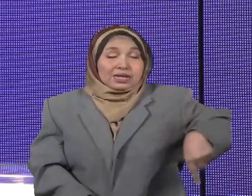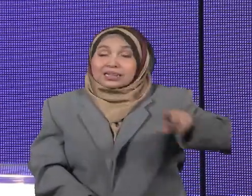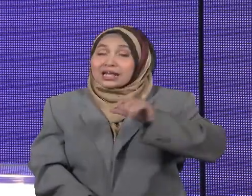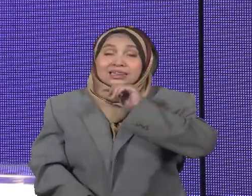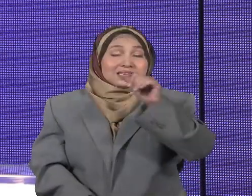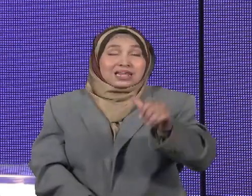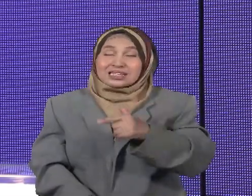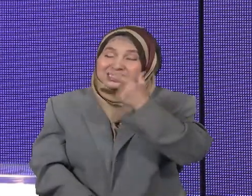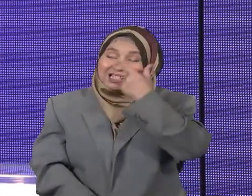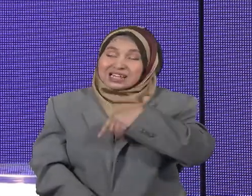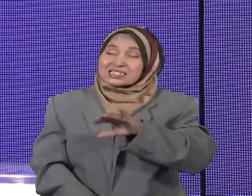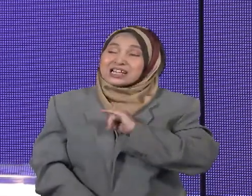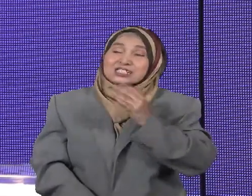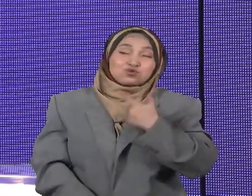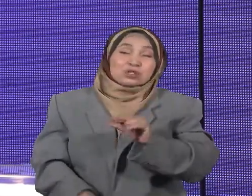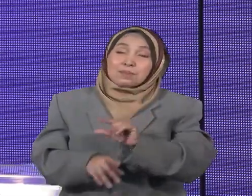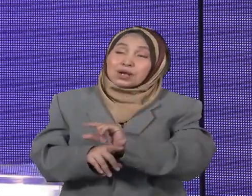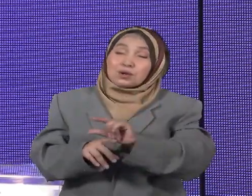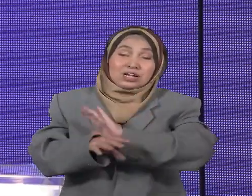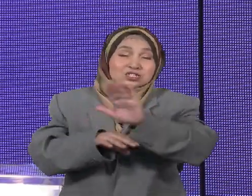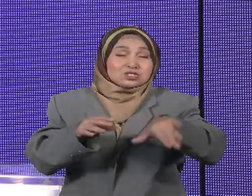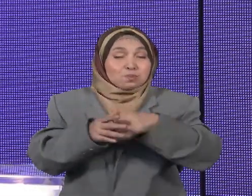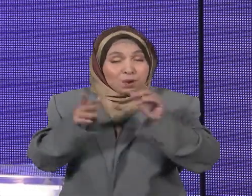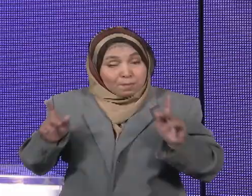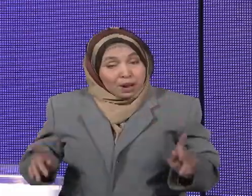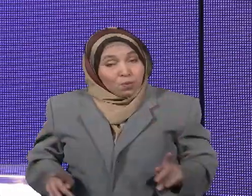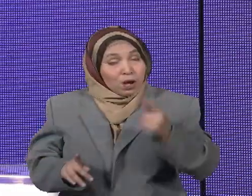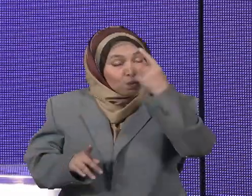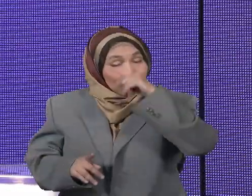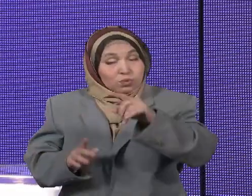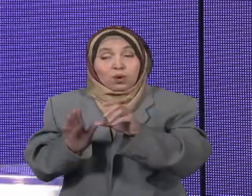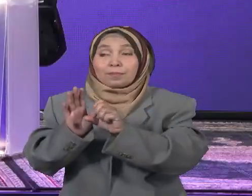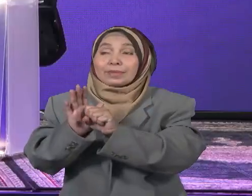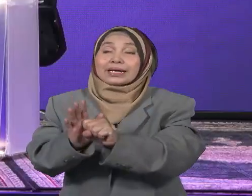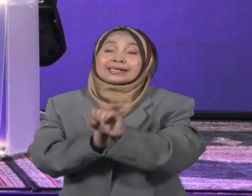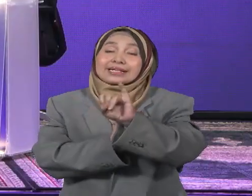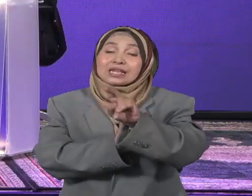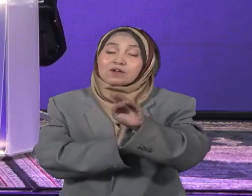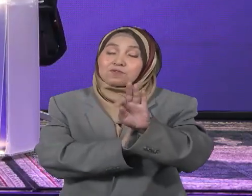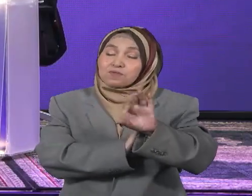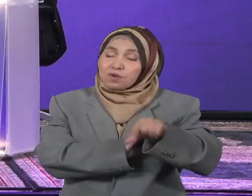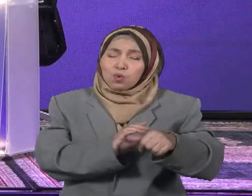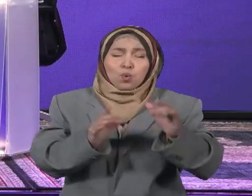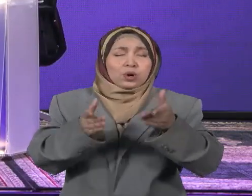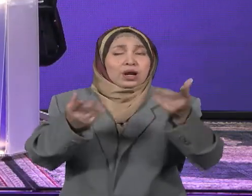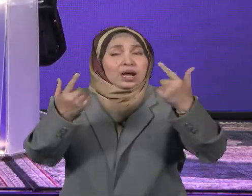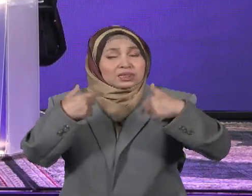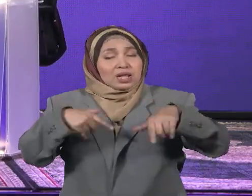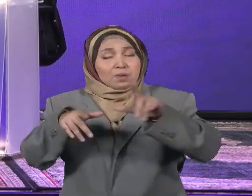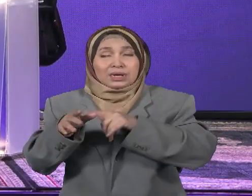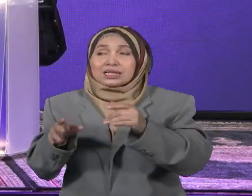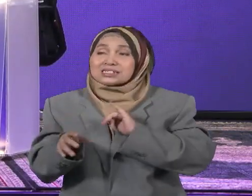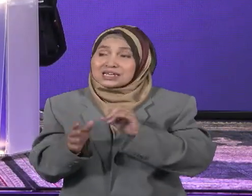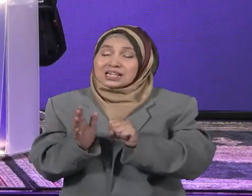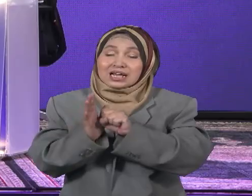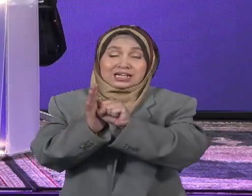apa? Oh, saya sudah menggunakan semua peluang untuk berinfak di jalan Allah Subhanahu Wa Taala. Orang datang, orang dapat apa sebagainya, saya